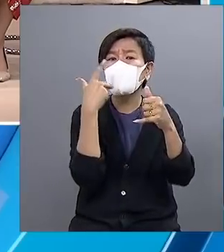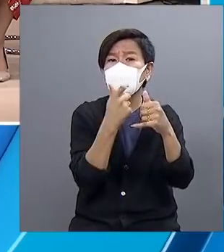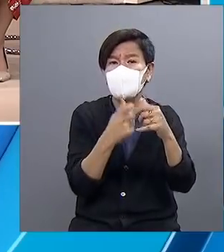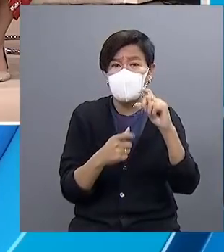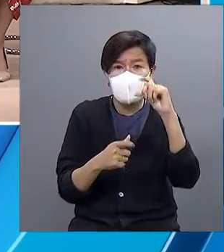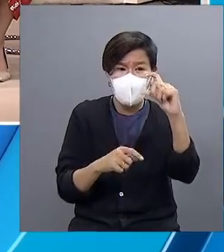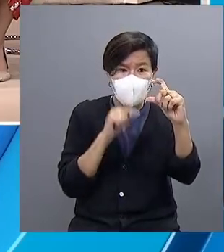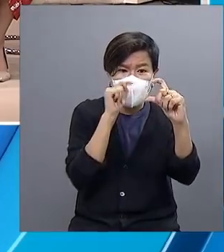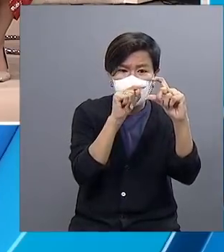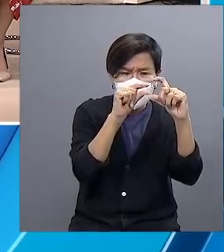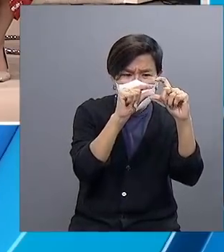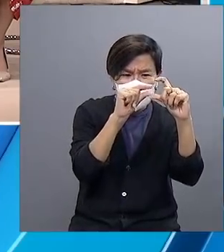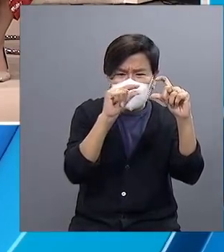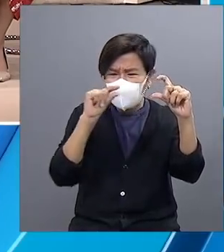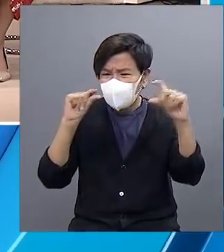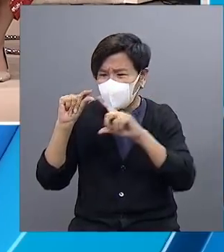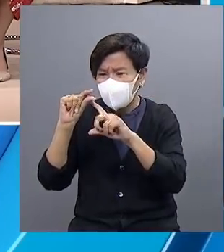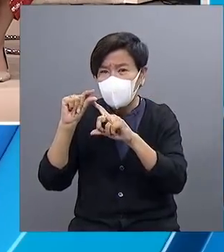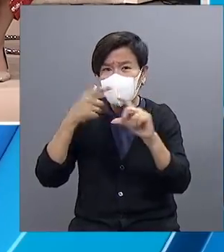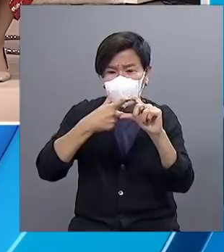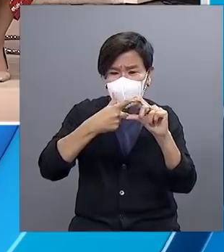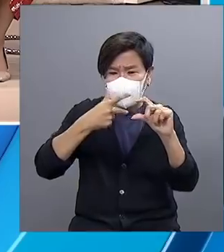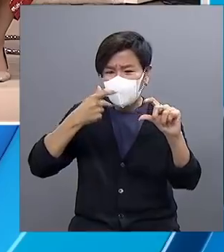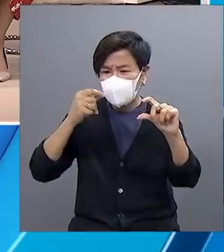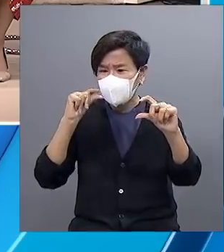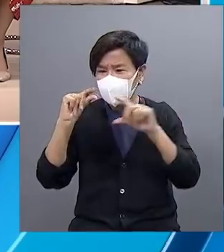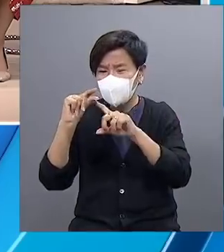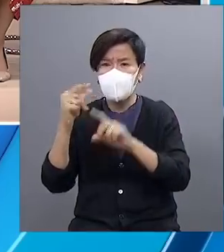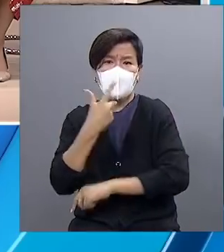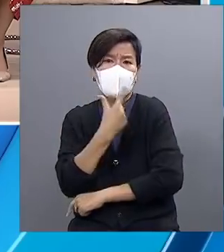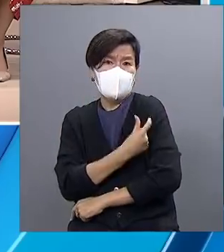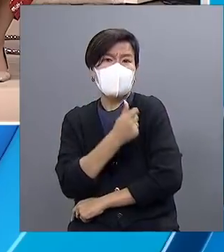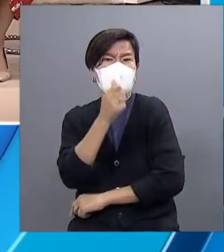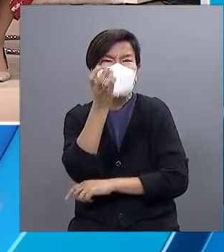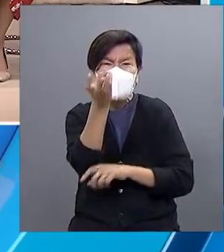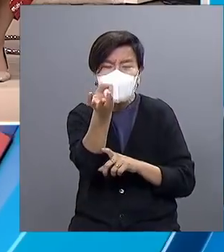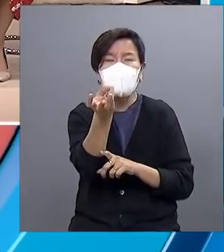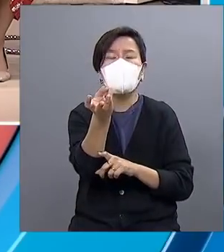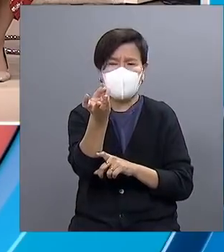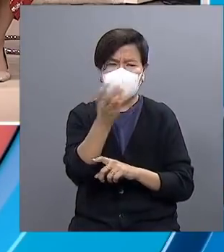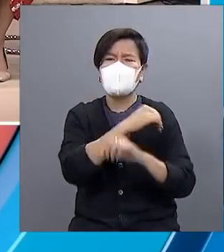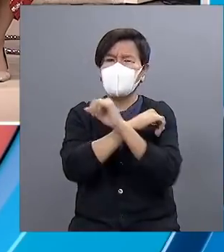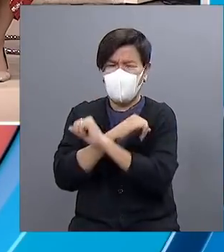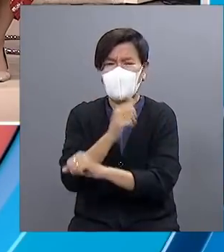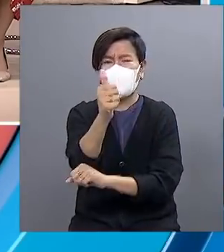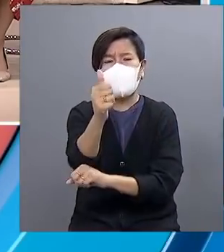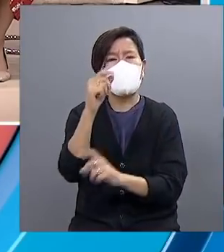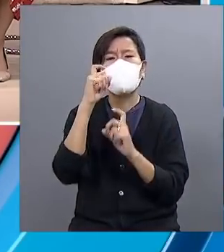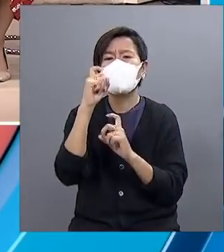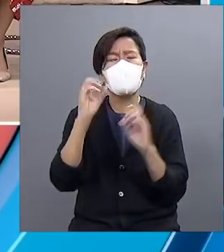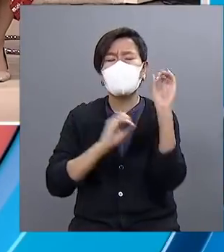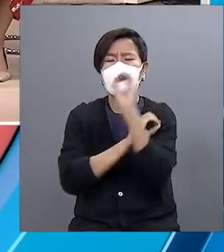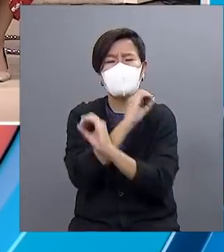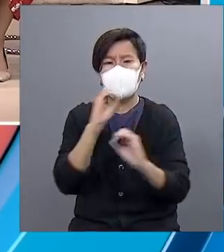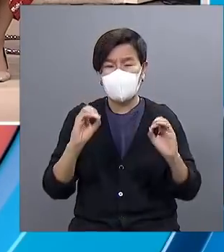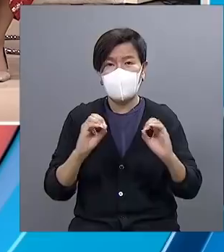ถามน้องๆหลานๆดูว่าไปรับวัคซีนดีไหมต้องความเข้าใจเขาด้วยนะเขาก็ถือว่าต้องให้สิทธิ์เขาใช่ค่ะนะการคุยอย่างที่อาจารย์บดินทร์